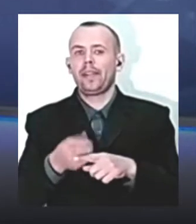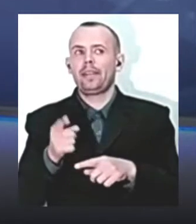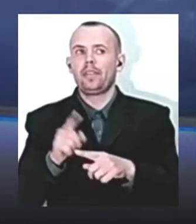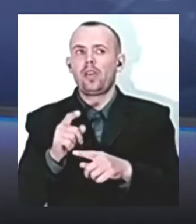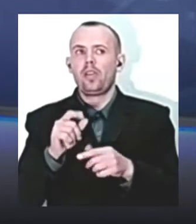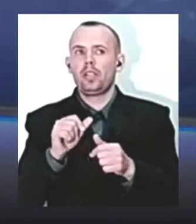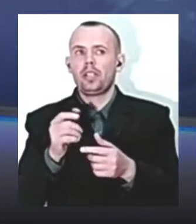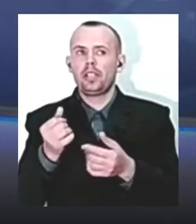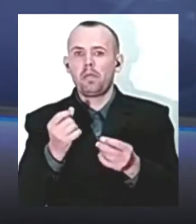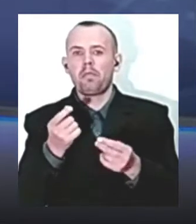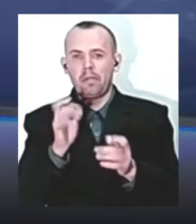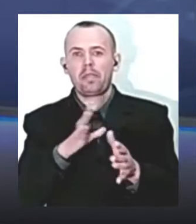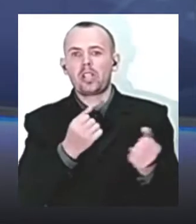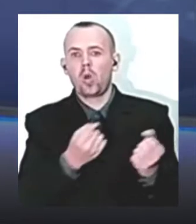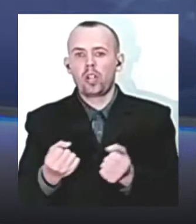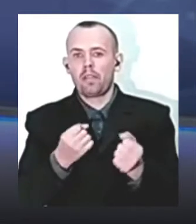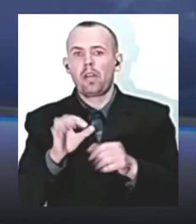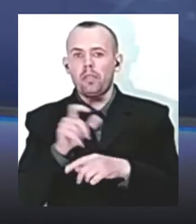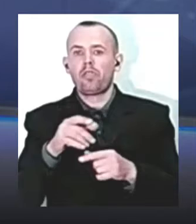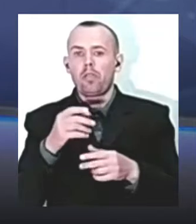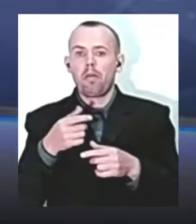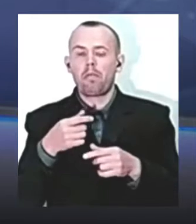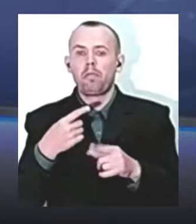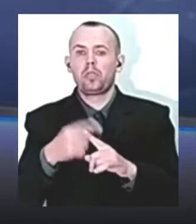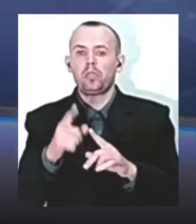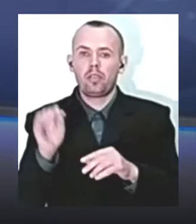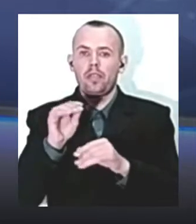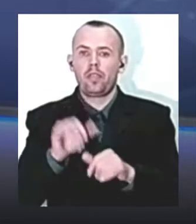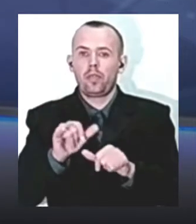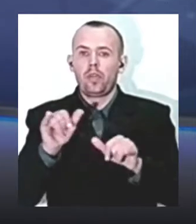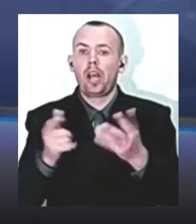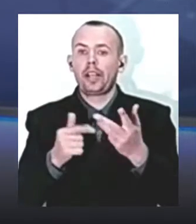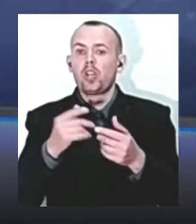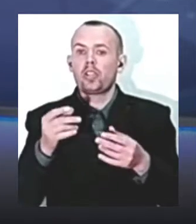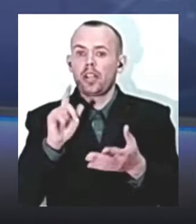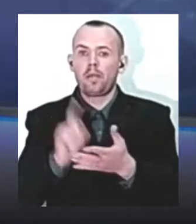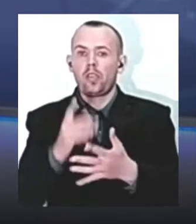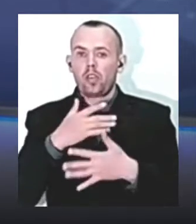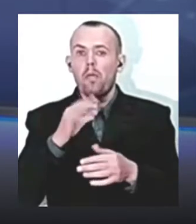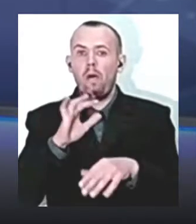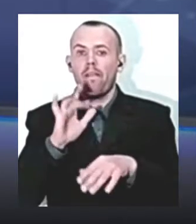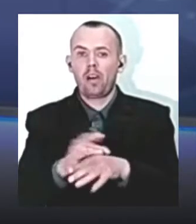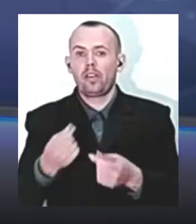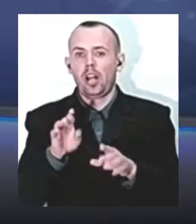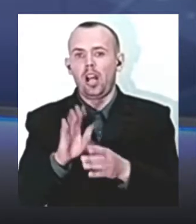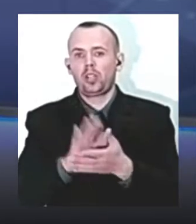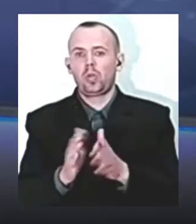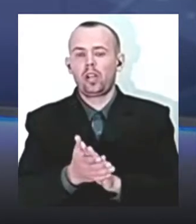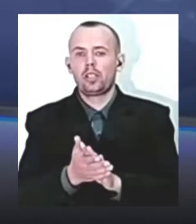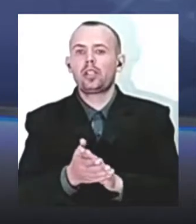і пацієнти все збільшували кількість необхідного кисню, і по факту виявилася така ситуація. А чи